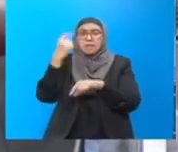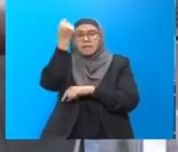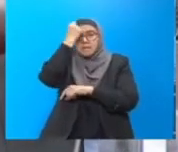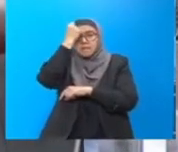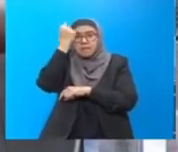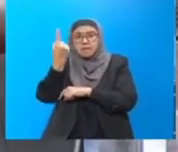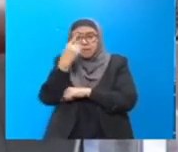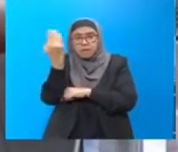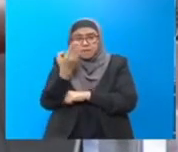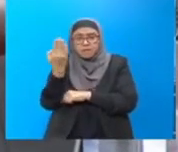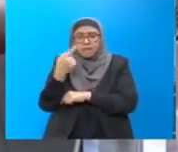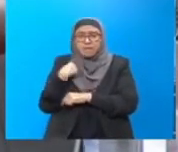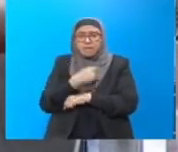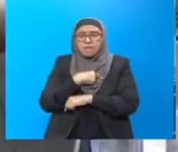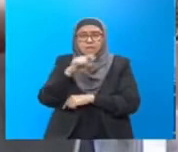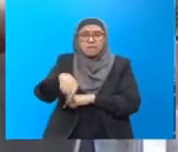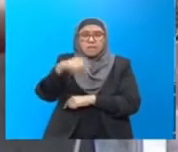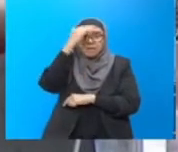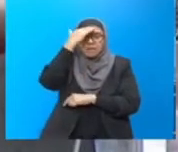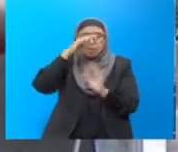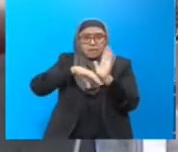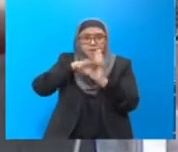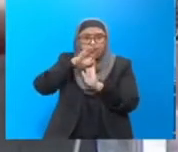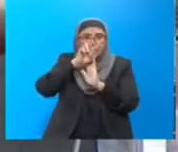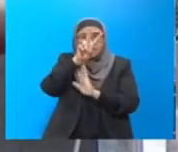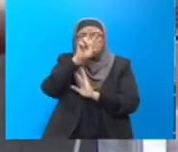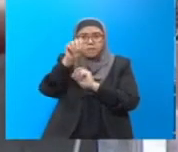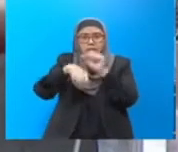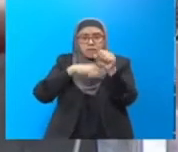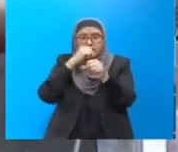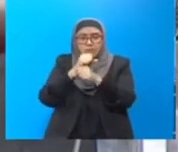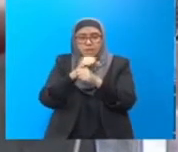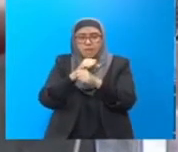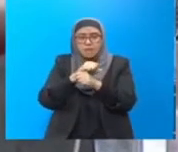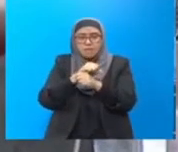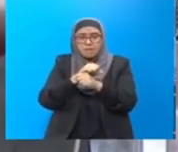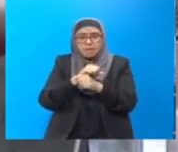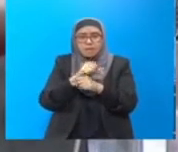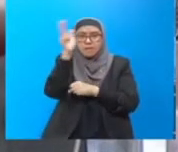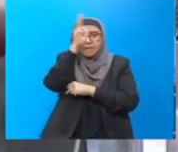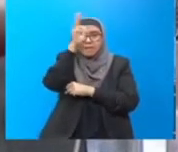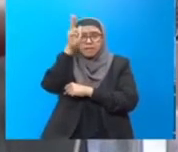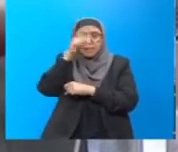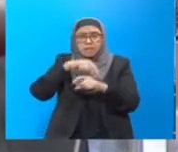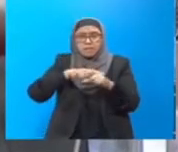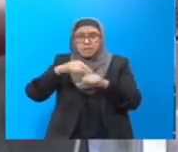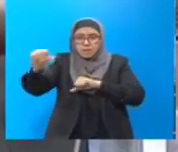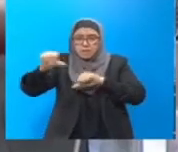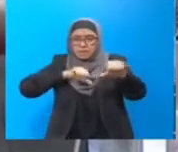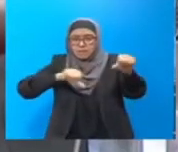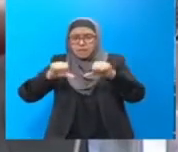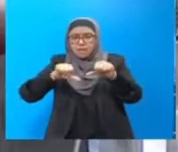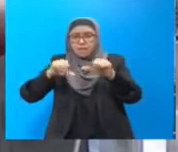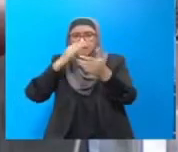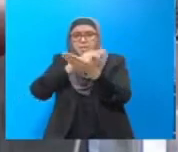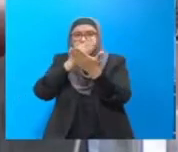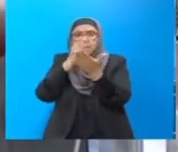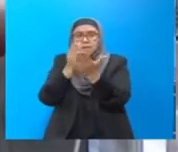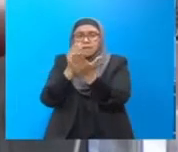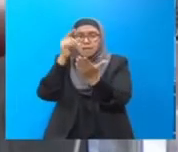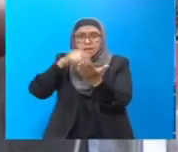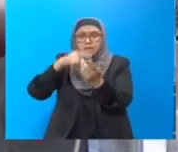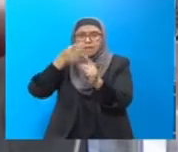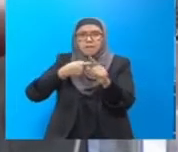kena paham bahwa lebih 20 tahun kerajaan menggerakkan bajak negara ini dapat hutang